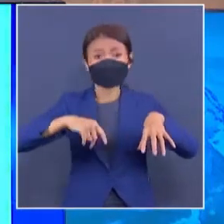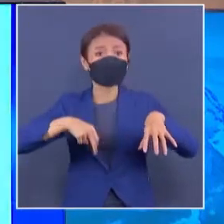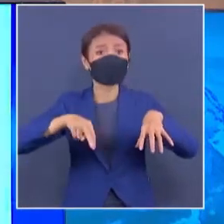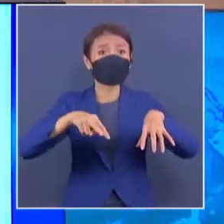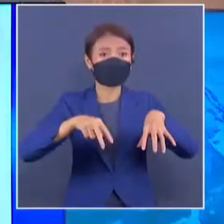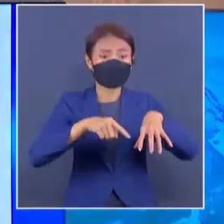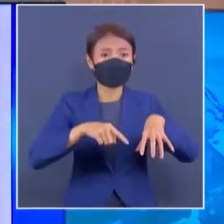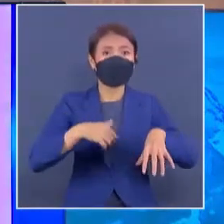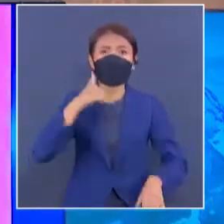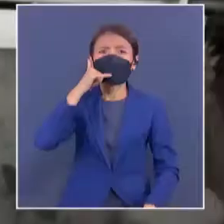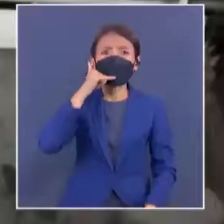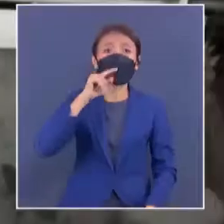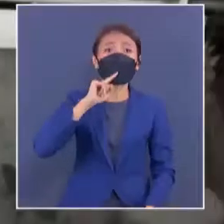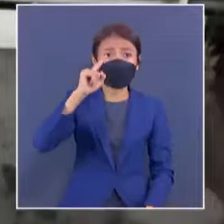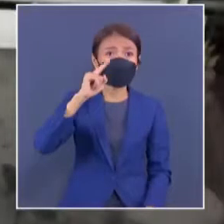ขายังไม่ได้ก่อเหตุฮะ